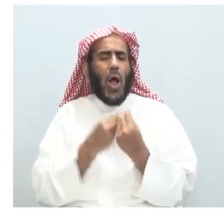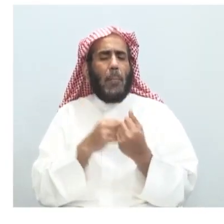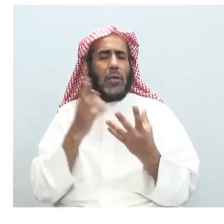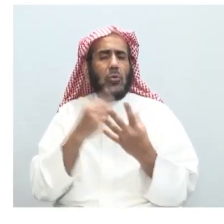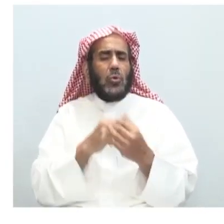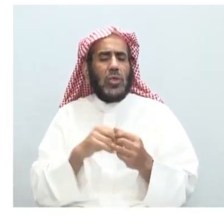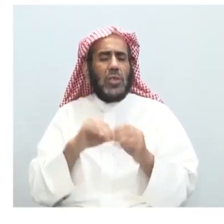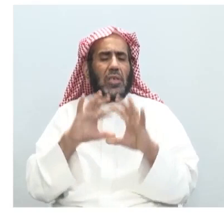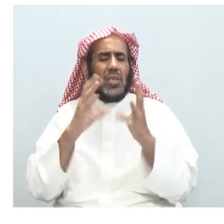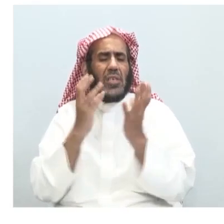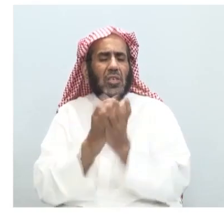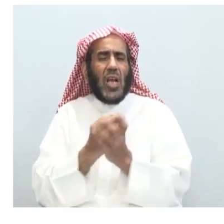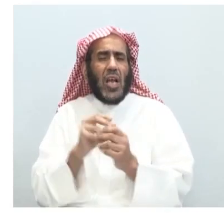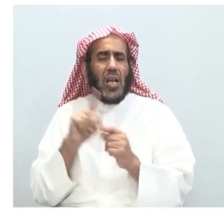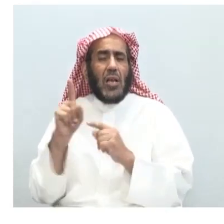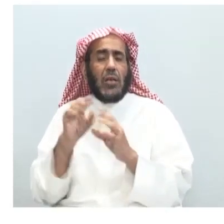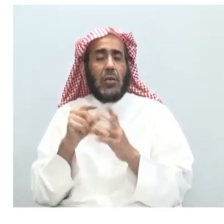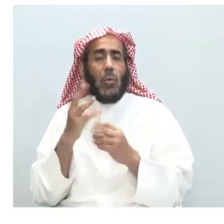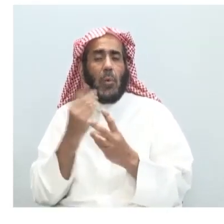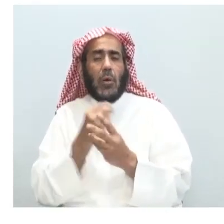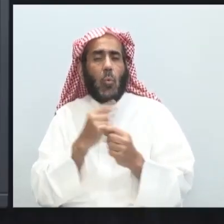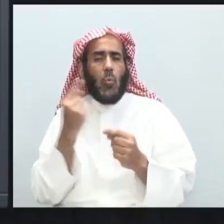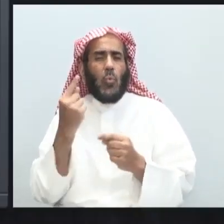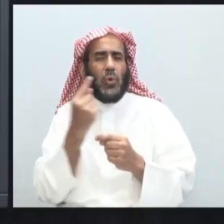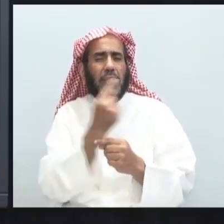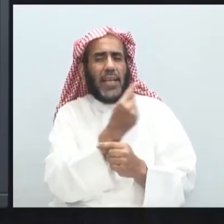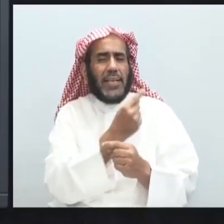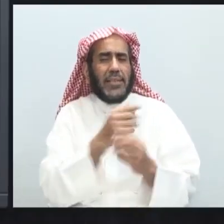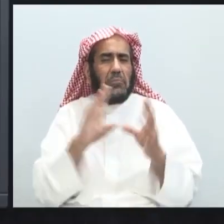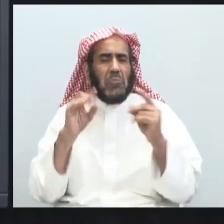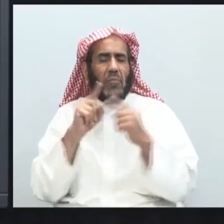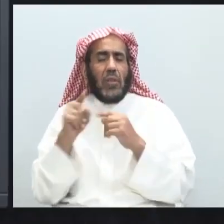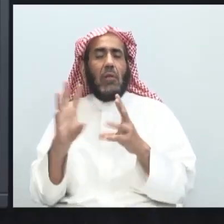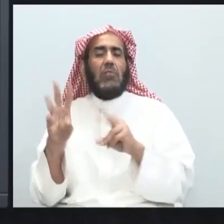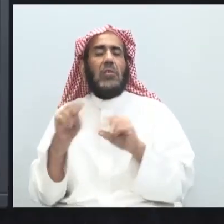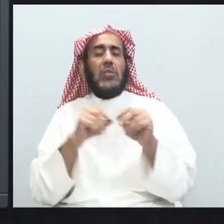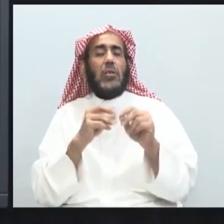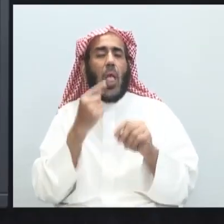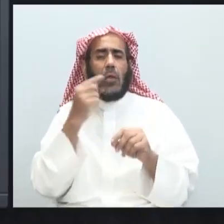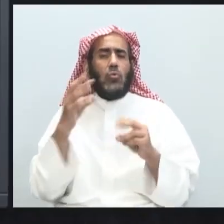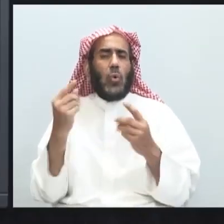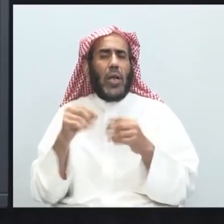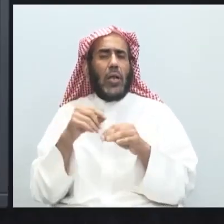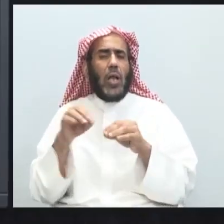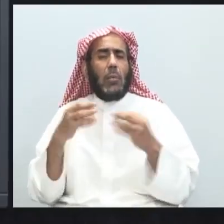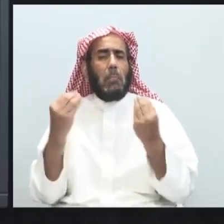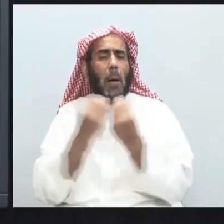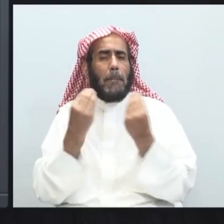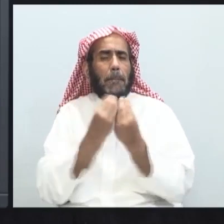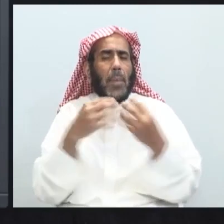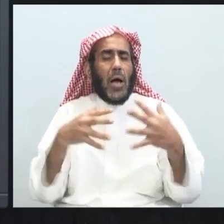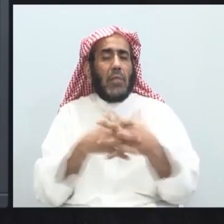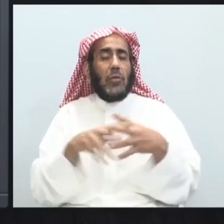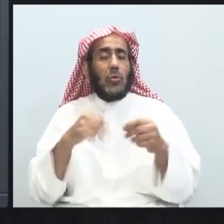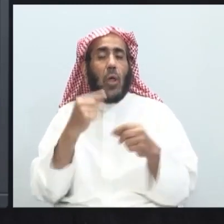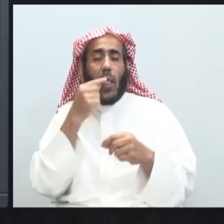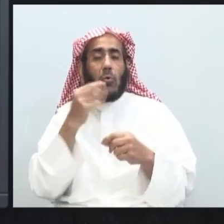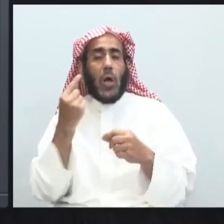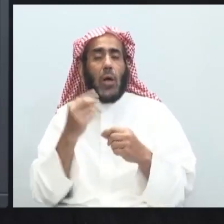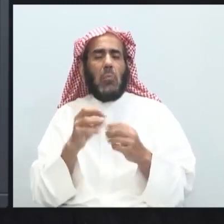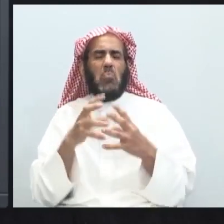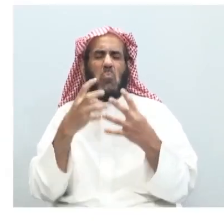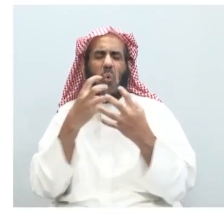شكل معين اذا هي عباره عن وحدات هنا نفس الطريقه سكريات مع بعضها البعض فيعطيني سكر